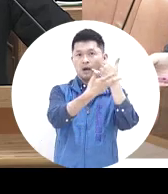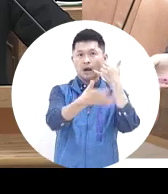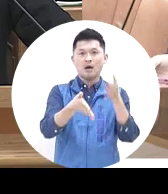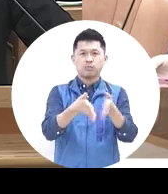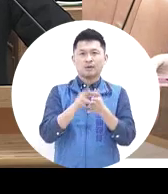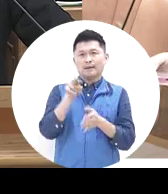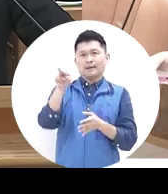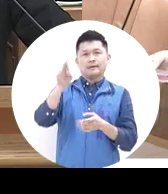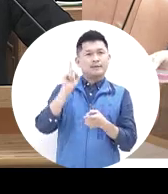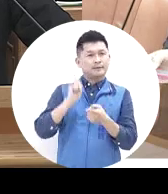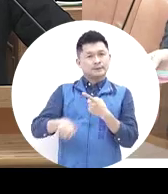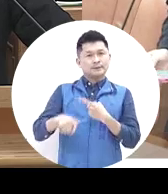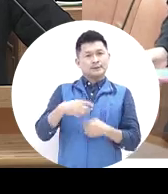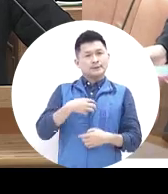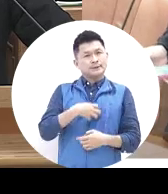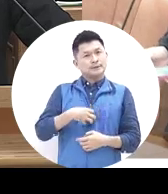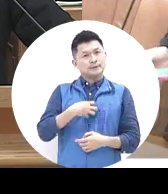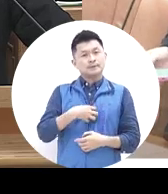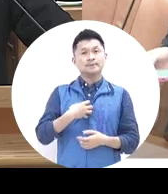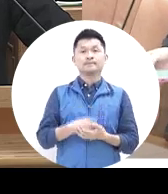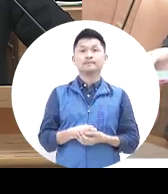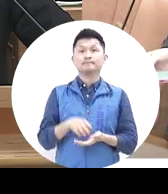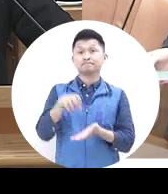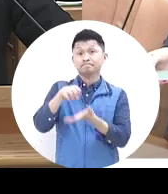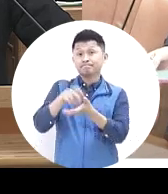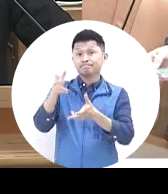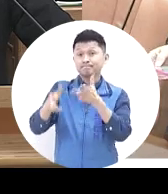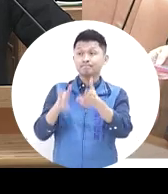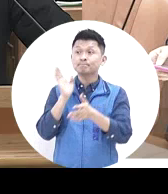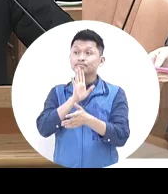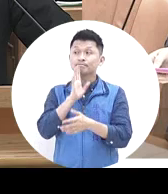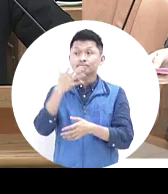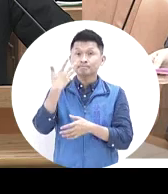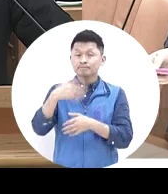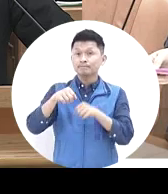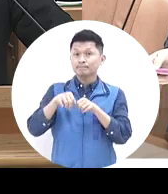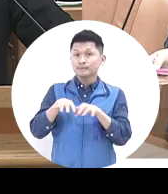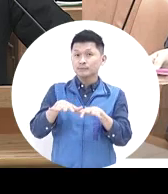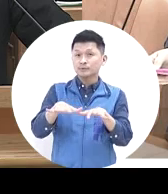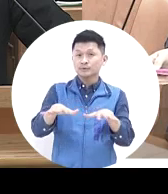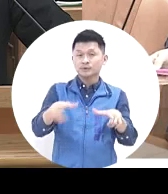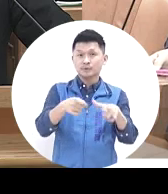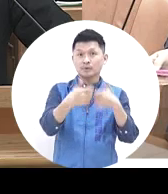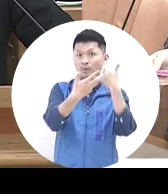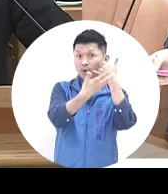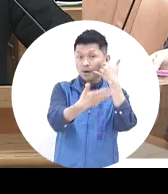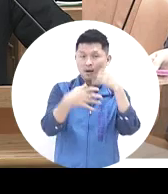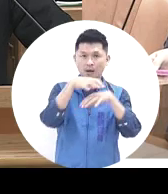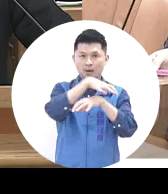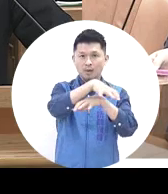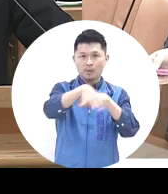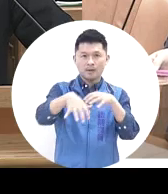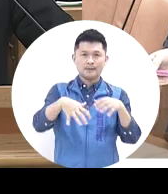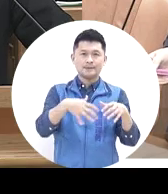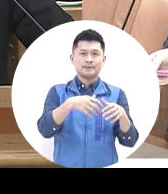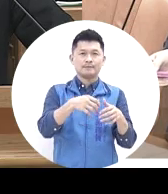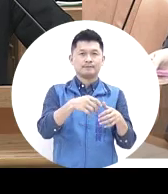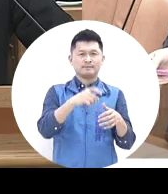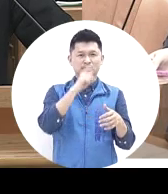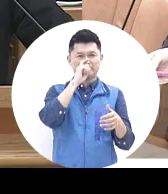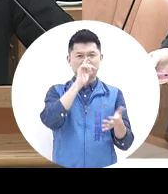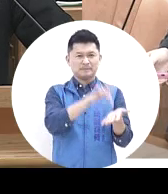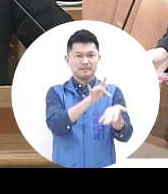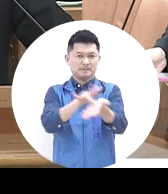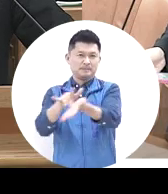过。核废水排到公海会造成环境生态的破坏，也